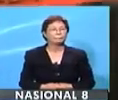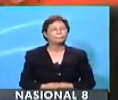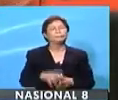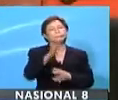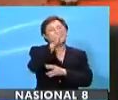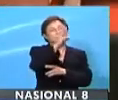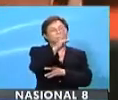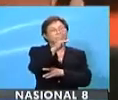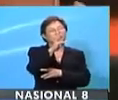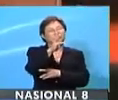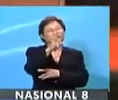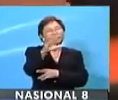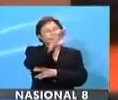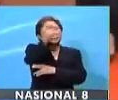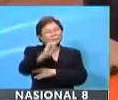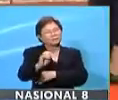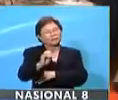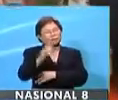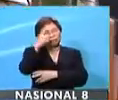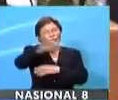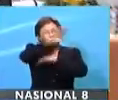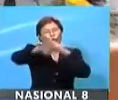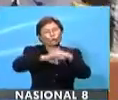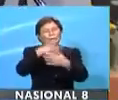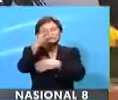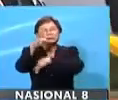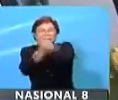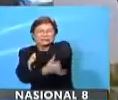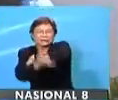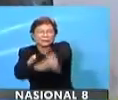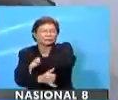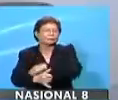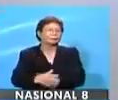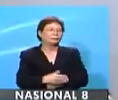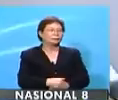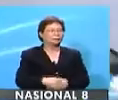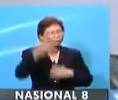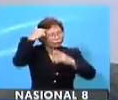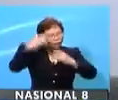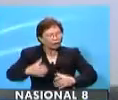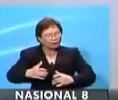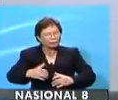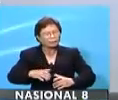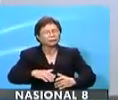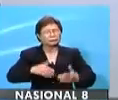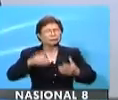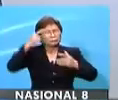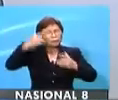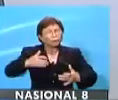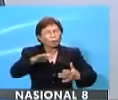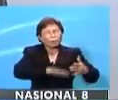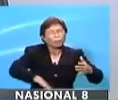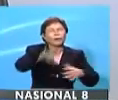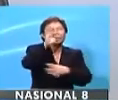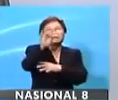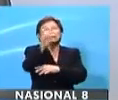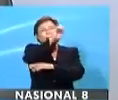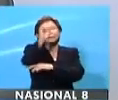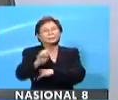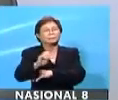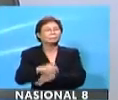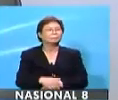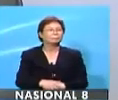65% for all 16, and the final lending place will be 80% initial